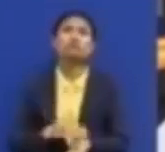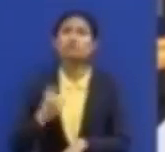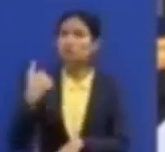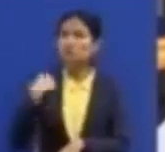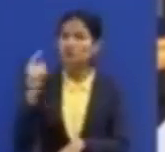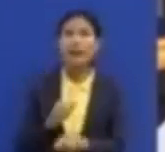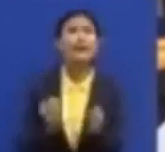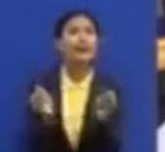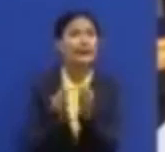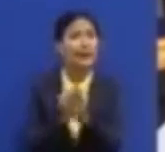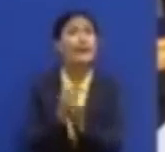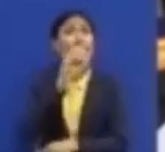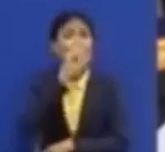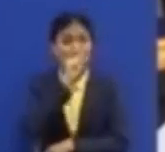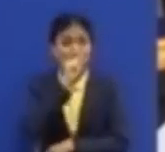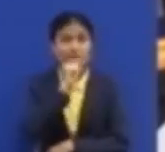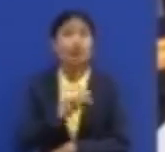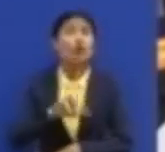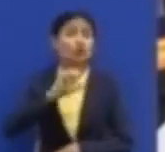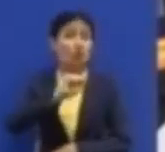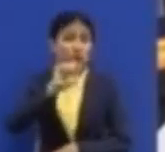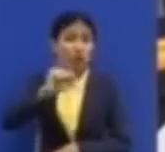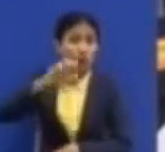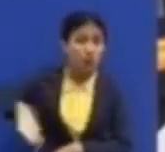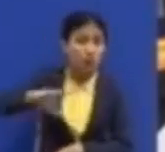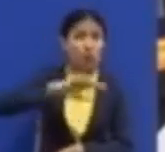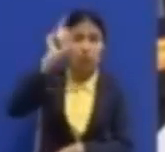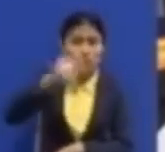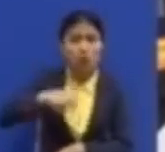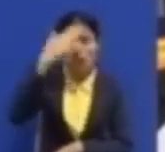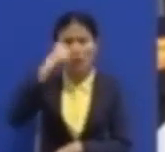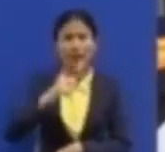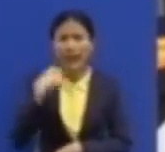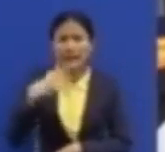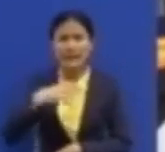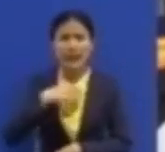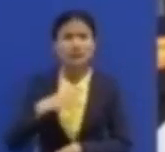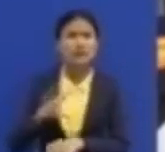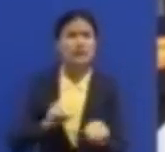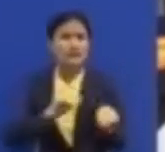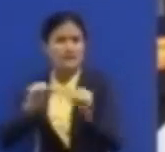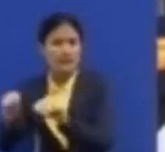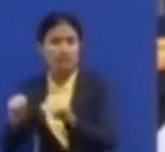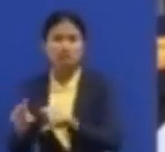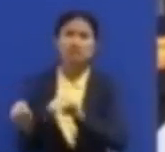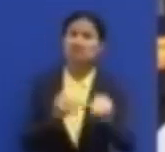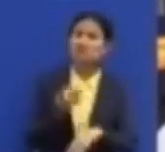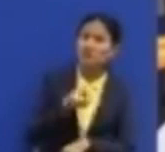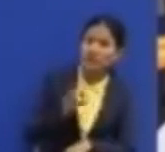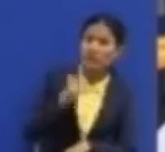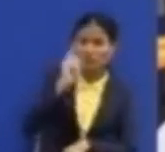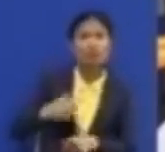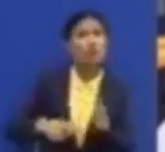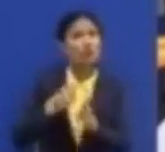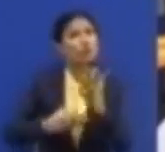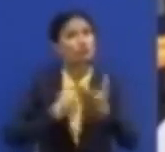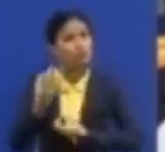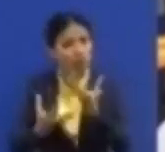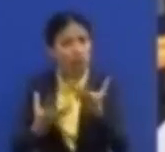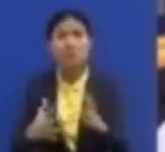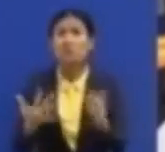าชิกทุกท่านจำเป็นต้องทราบเหตุผลของแต่ละฝ่ายที่ชัดเจนนะครับการที่ เราจะรวบรัดกันลงมติเ